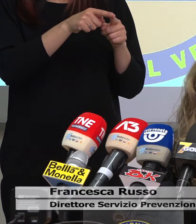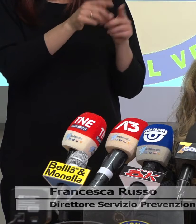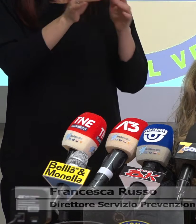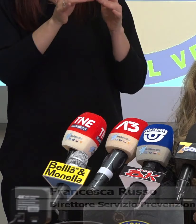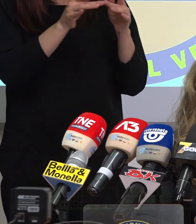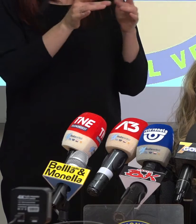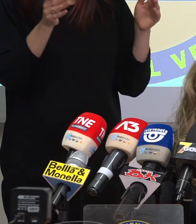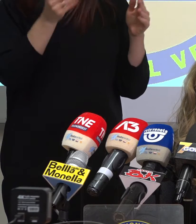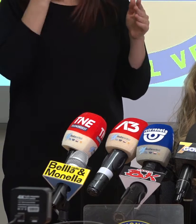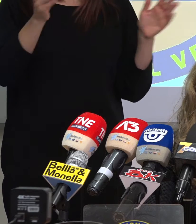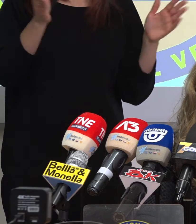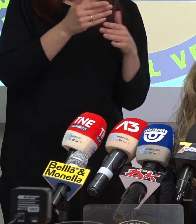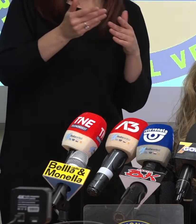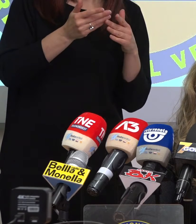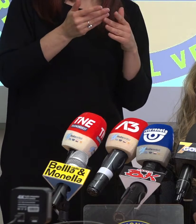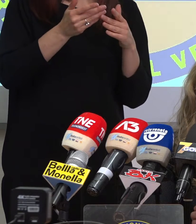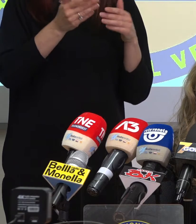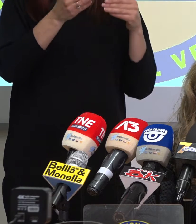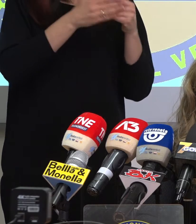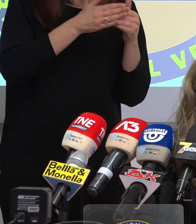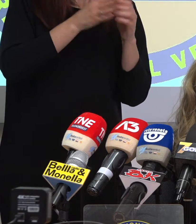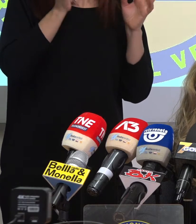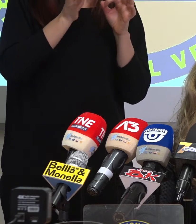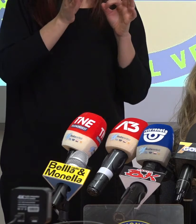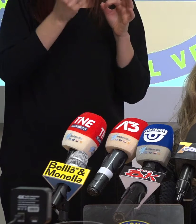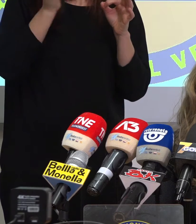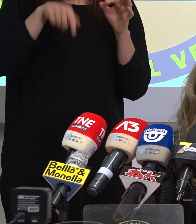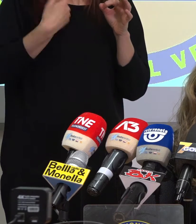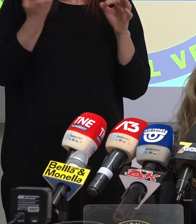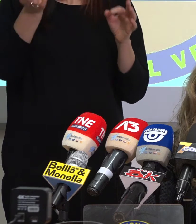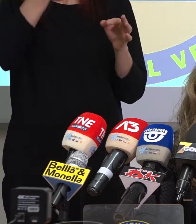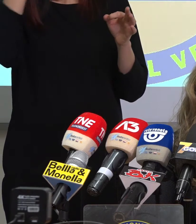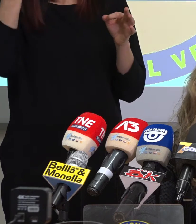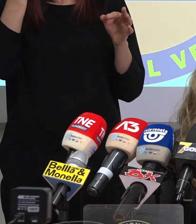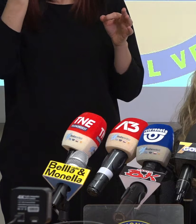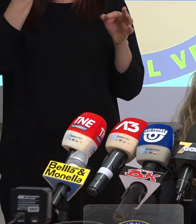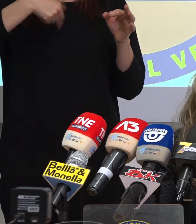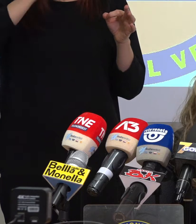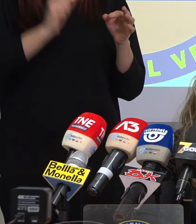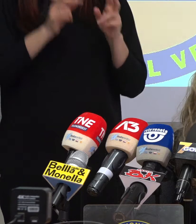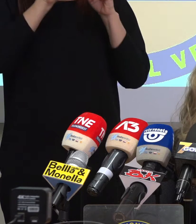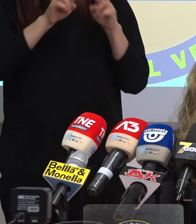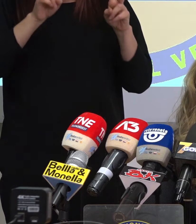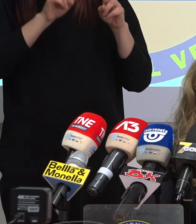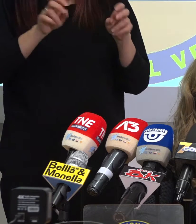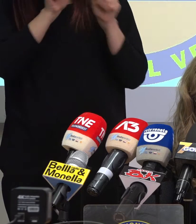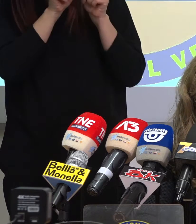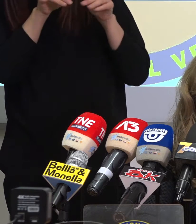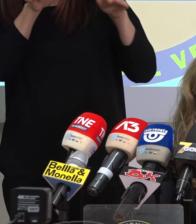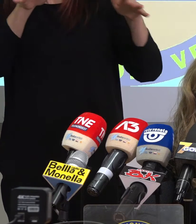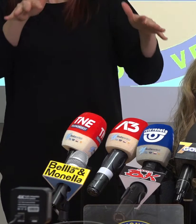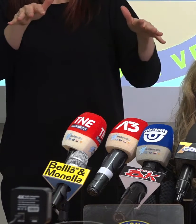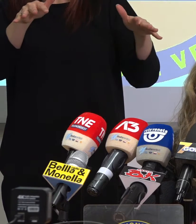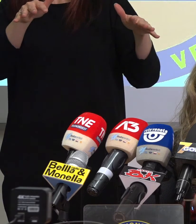ci può indicare, in modo tale da estendere il più possibile la nostra indagine, che significa comunque